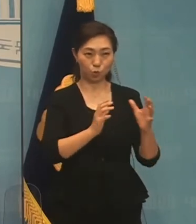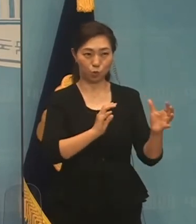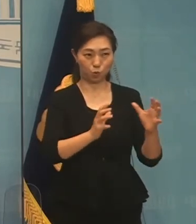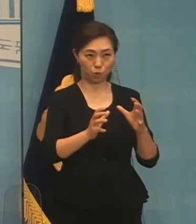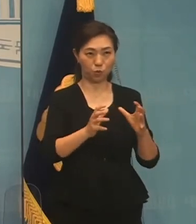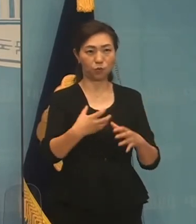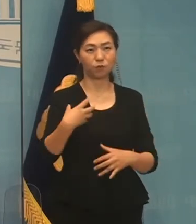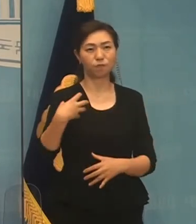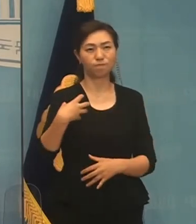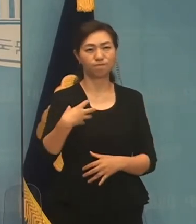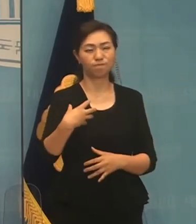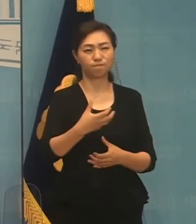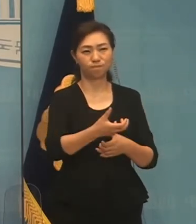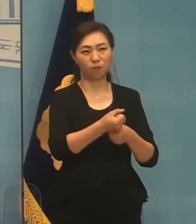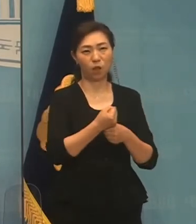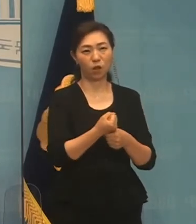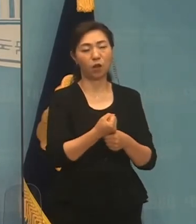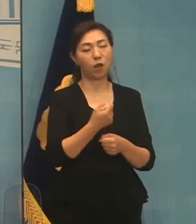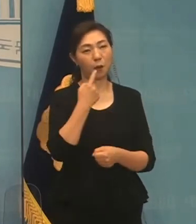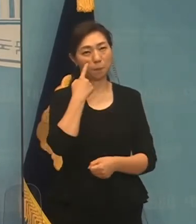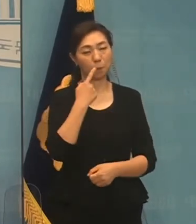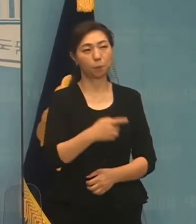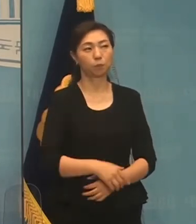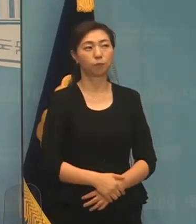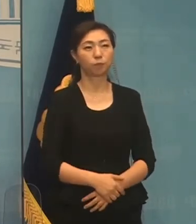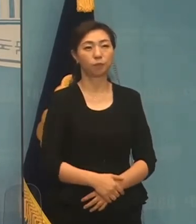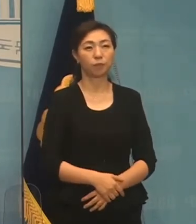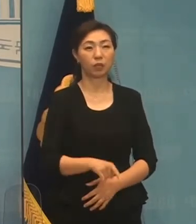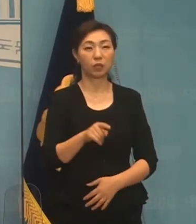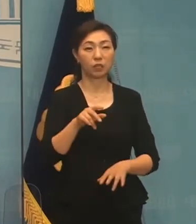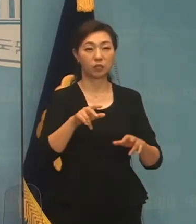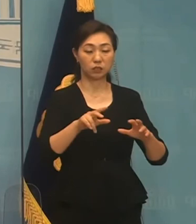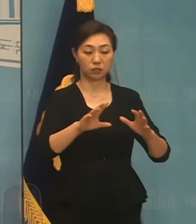끌어내도록 하겠습니다. 이 토론에서